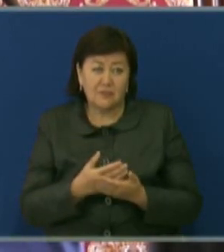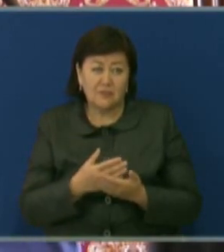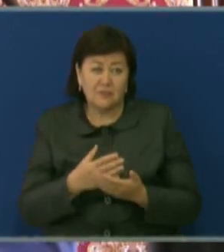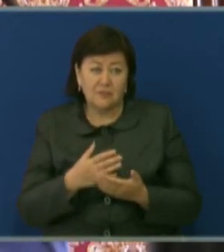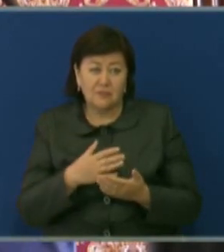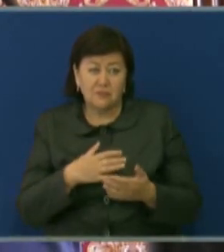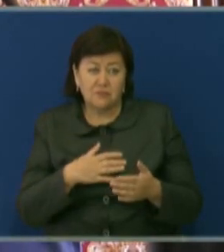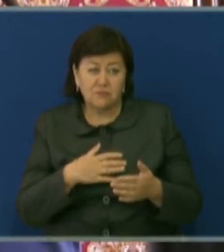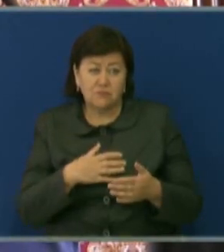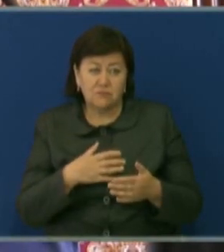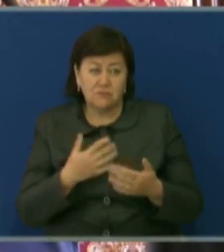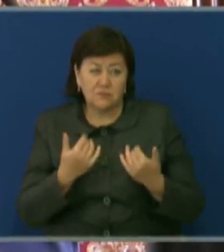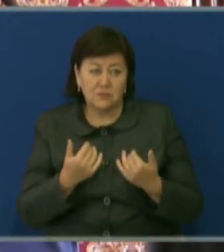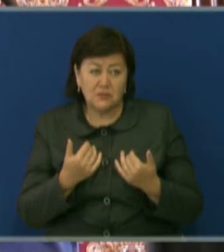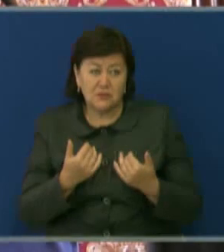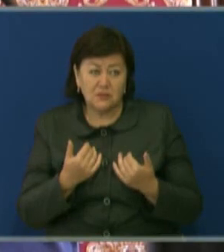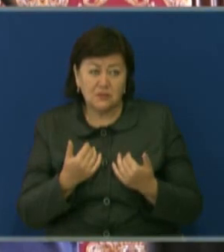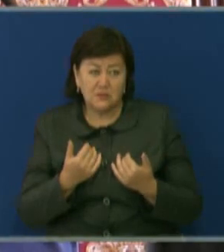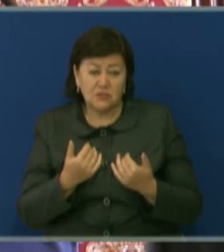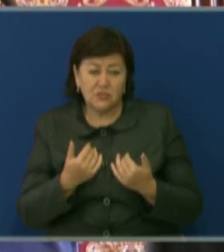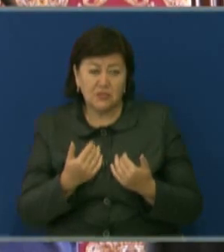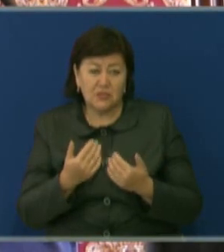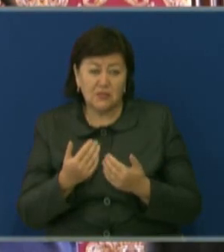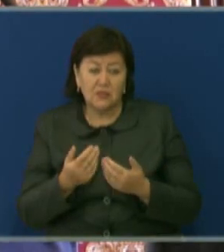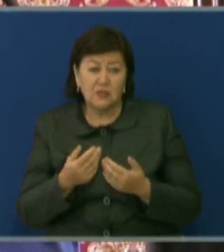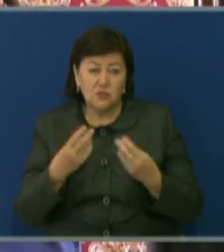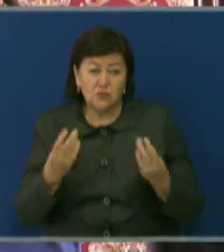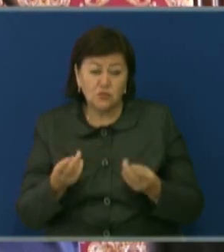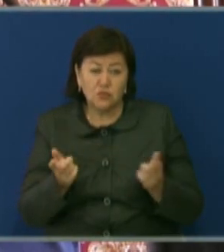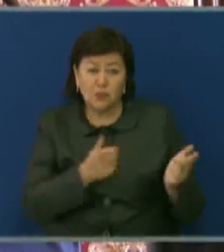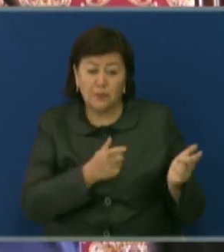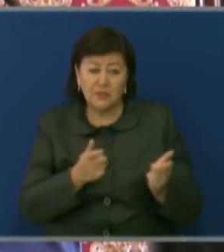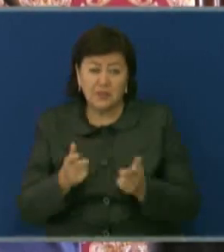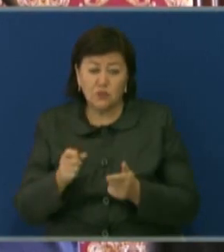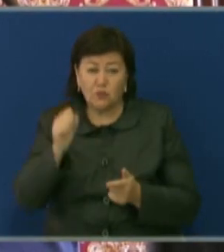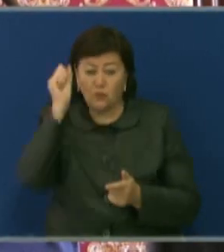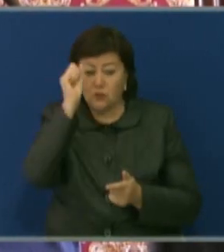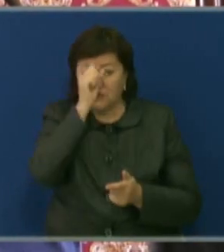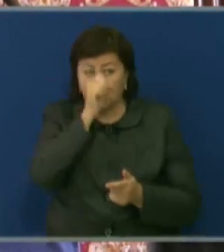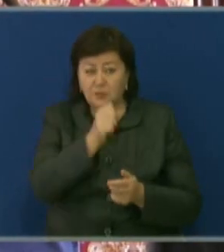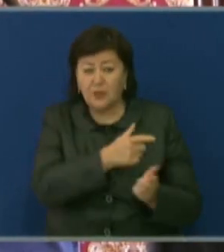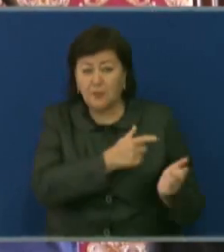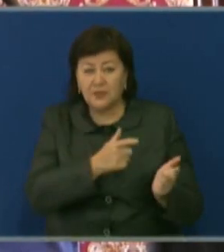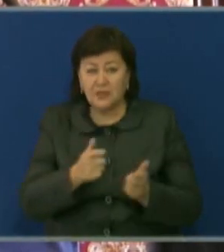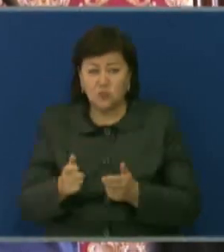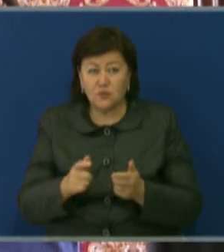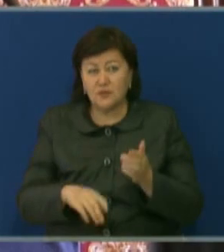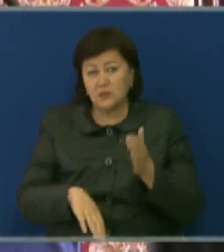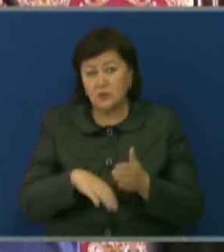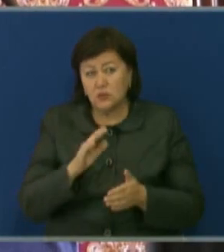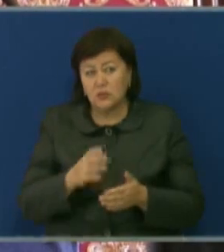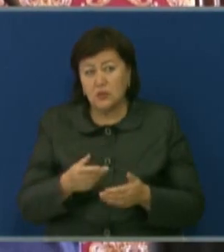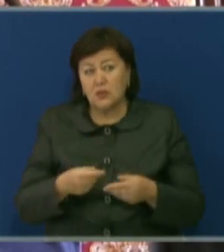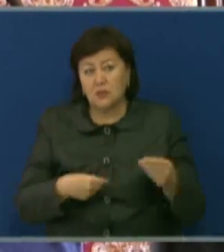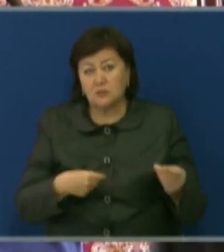Они абсолютно сейчас завалят работу по подготовке к зиме. Я считаю, не удовлетворительным отчет